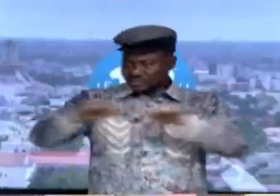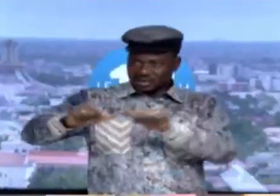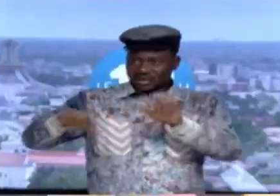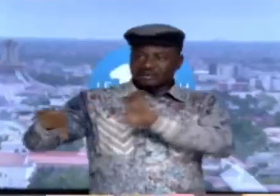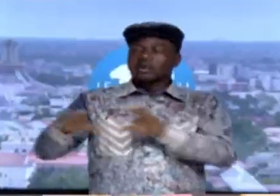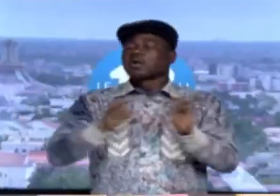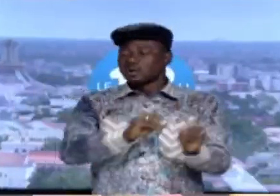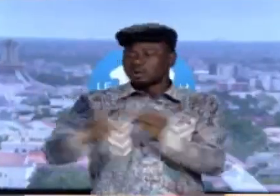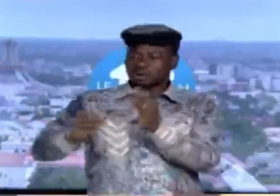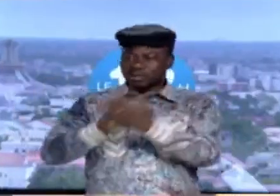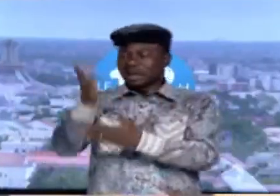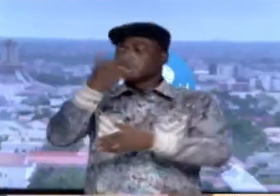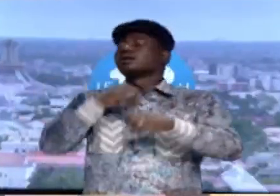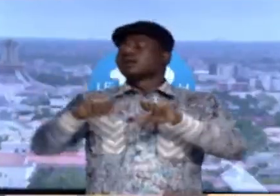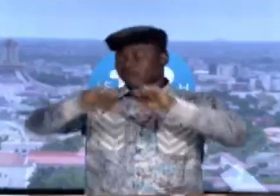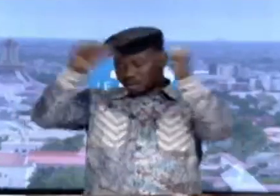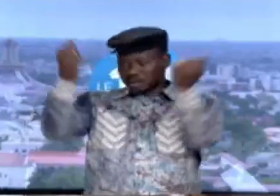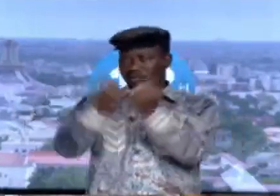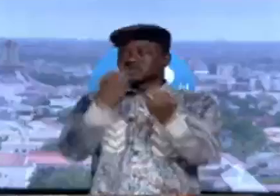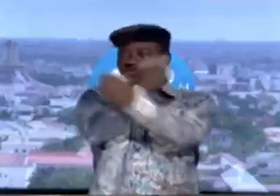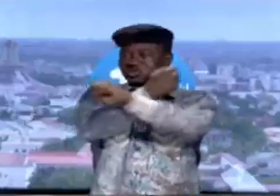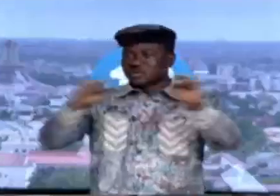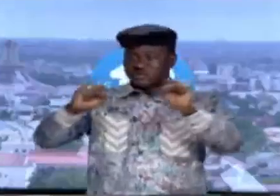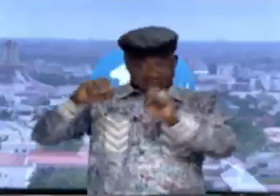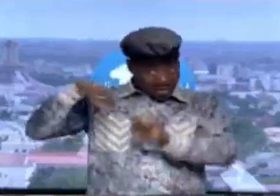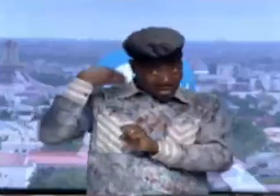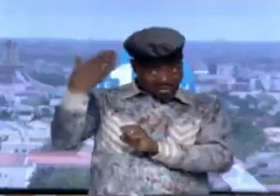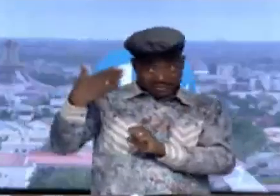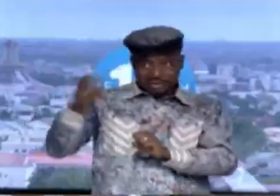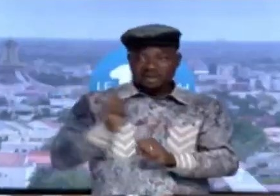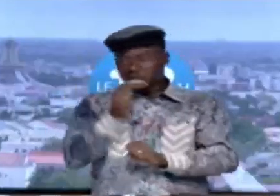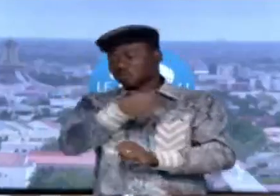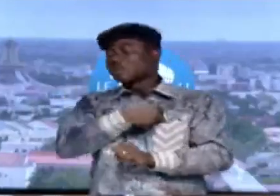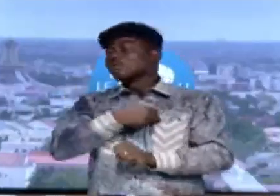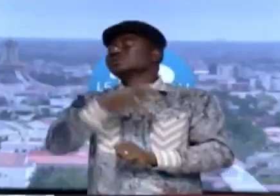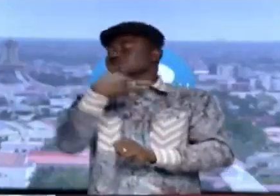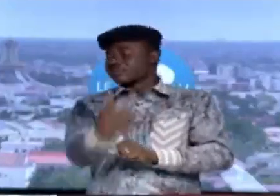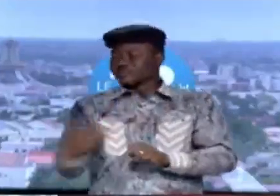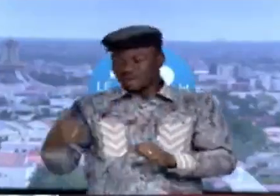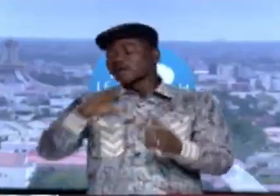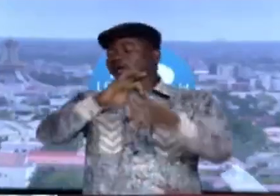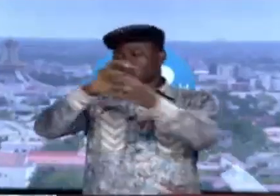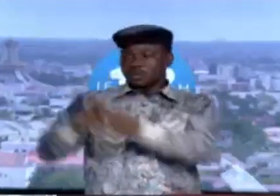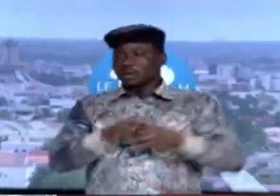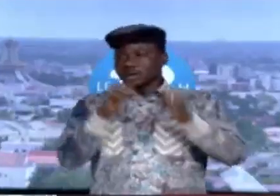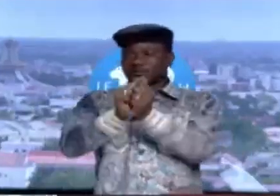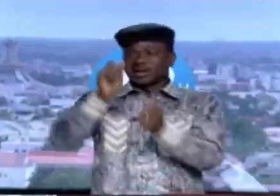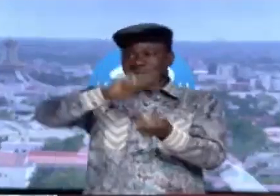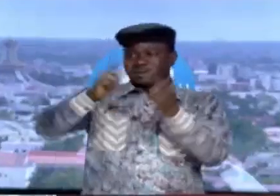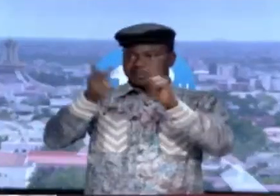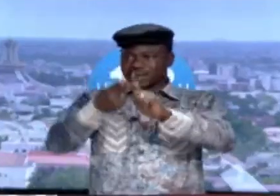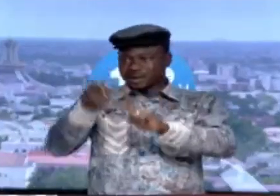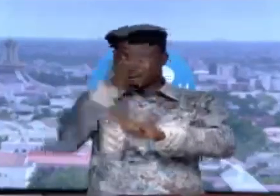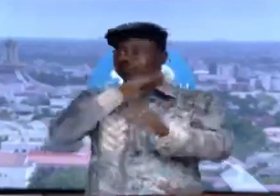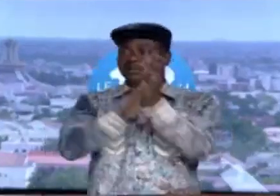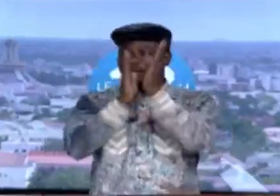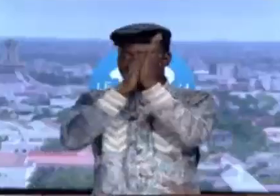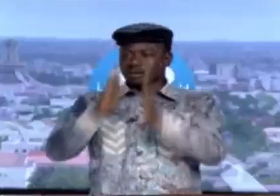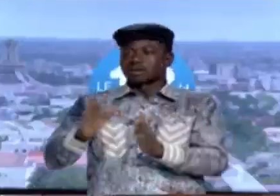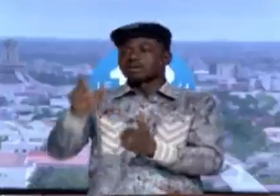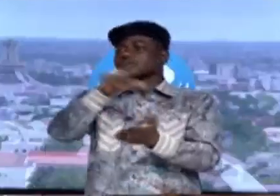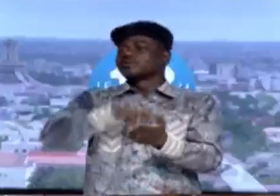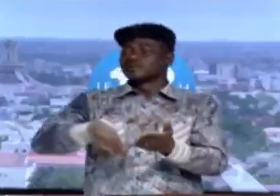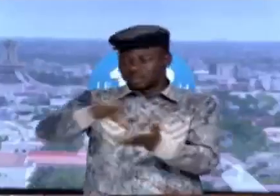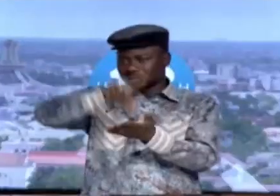Sauvons l'avenir de nos enfants en collaboration avec les parents d'élèves du lycée technique national. Face à